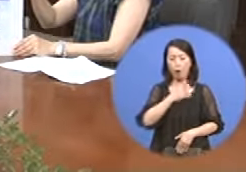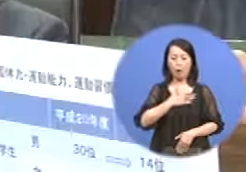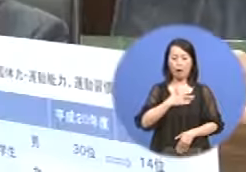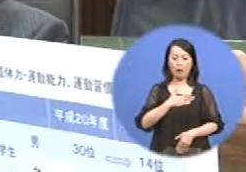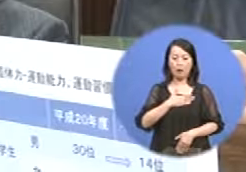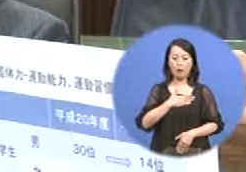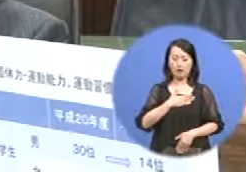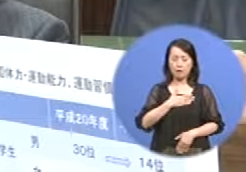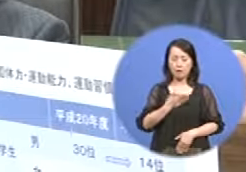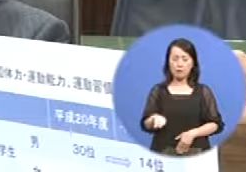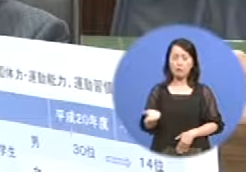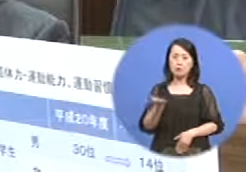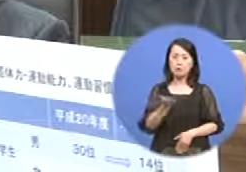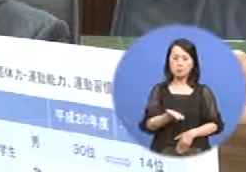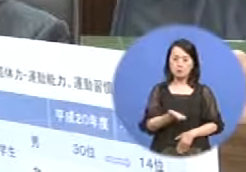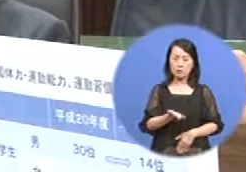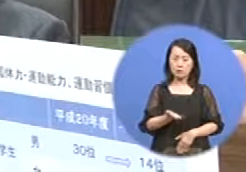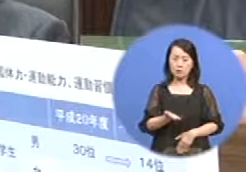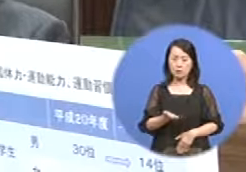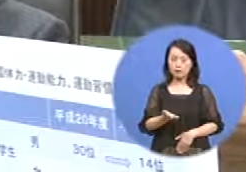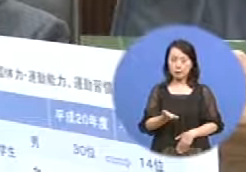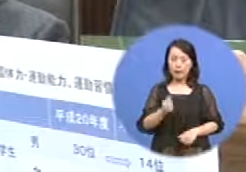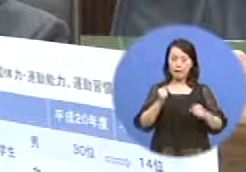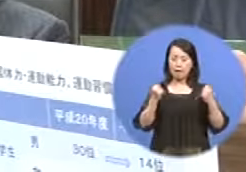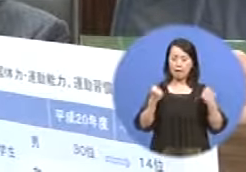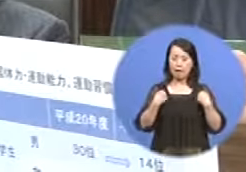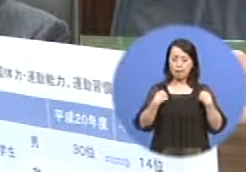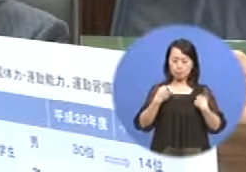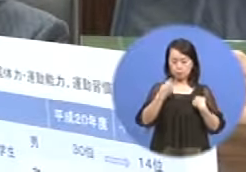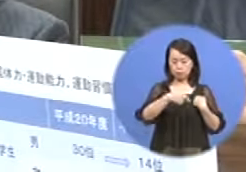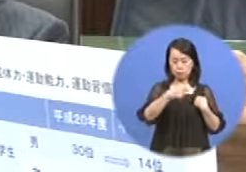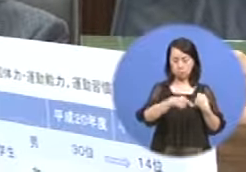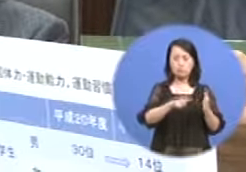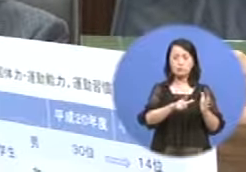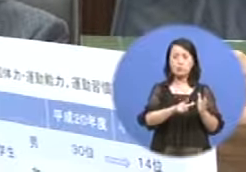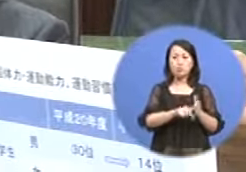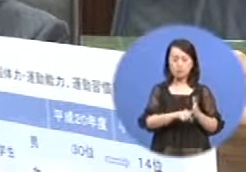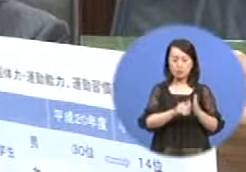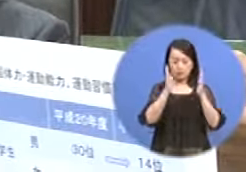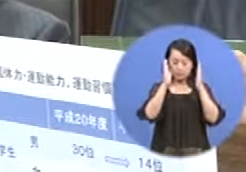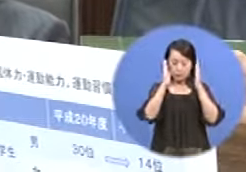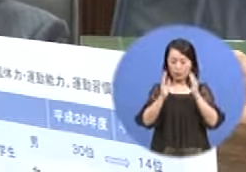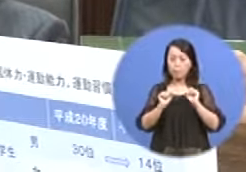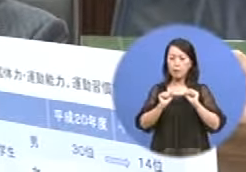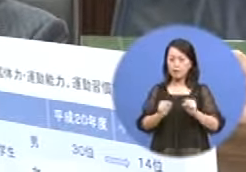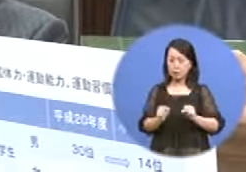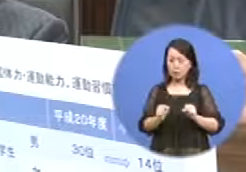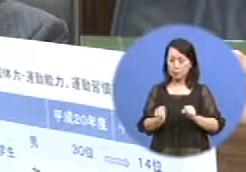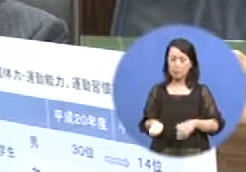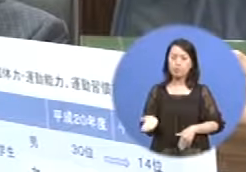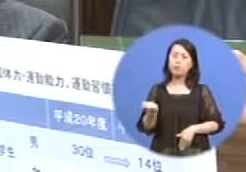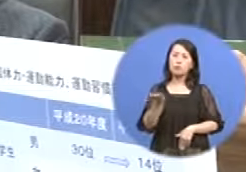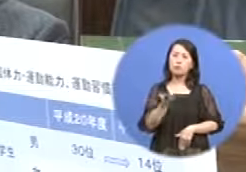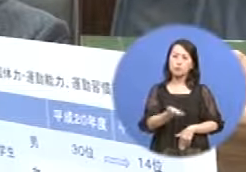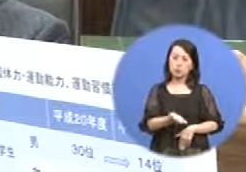次に、少しこうだから体育なんかで熱心にやろうということになる、うん、それからその次にあの、